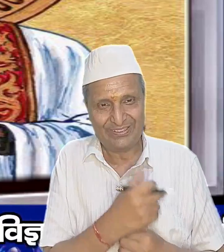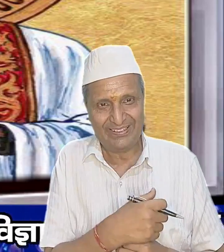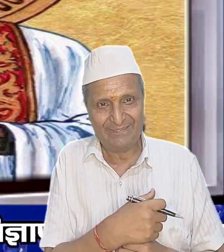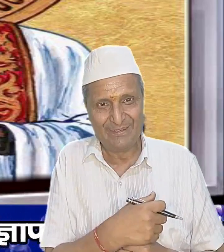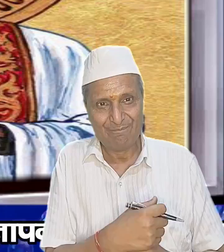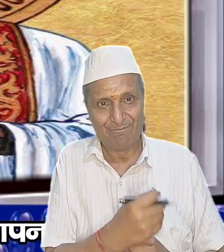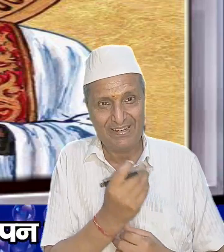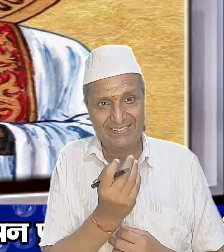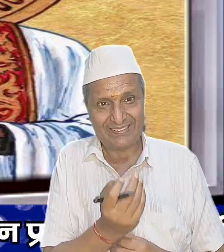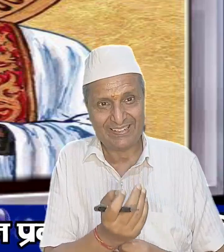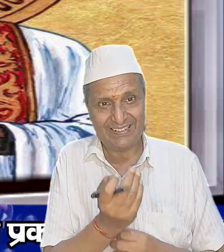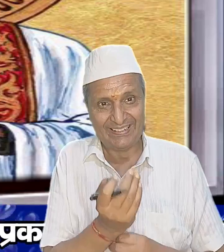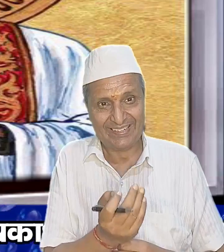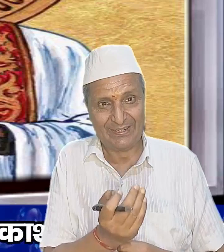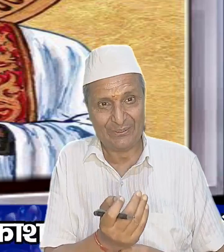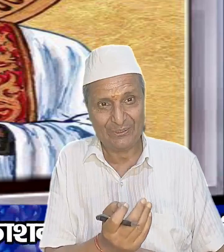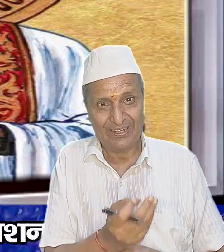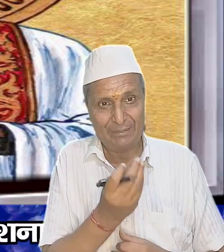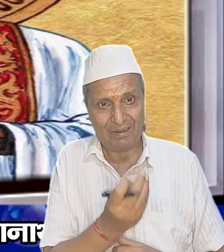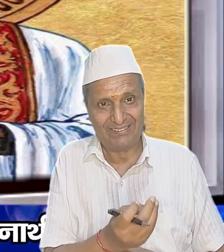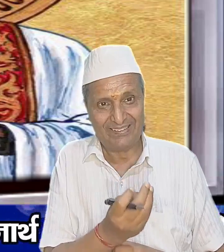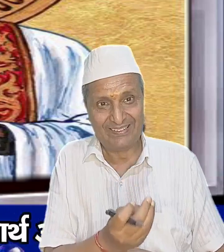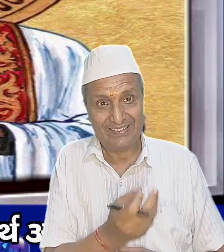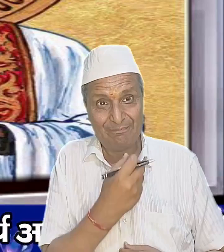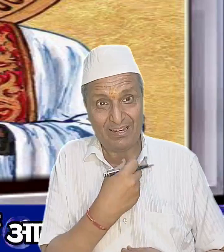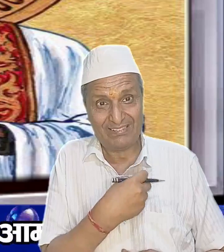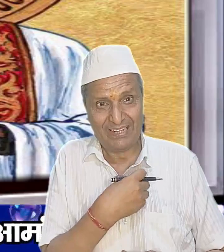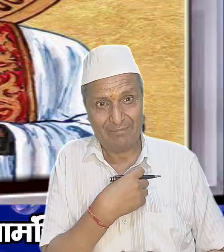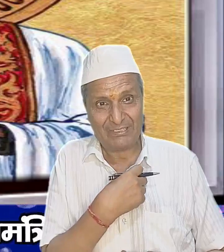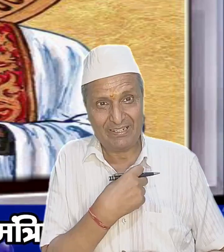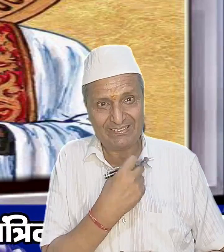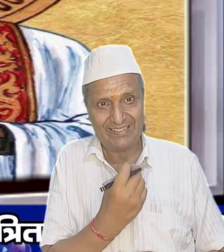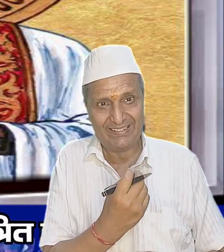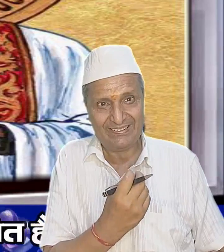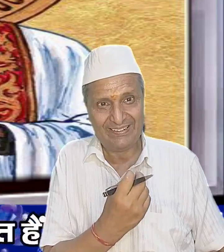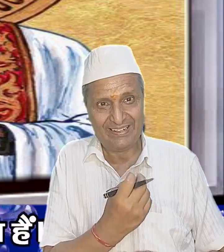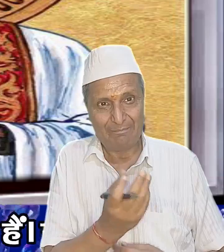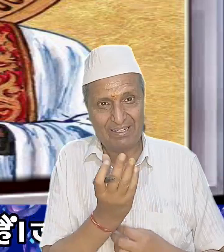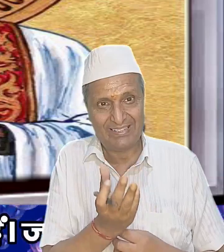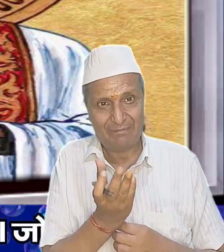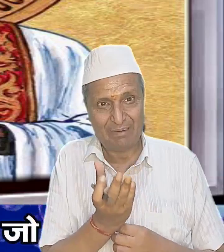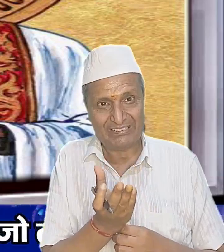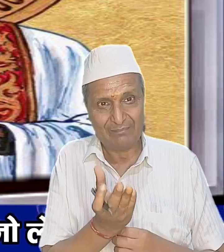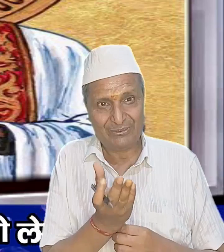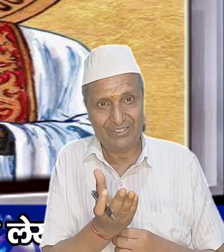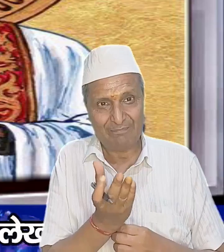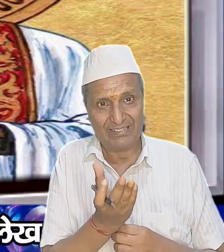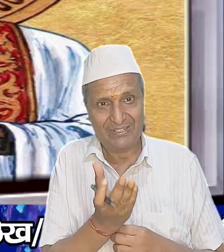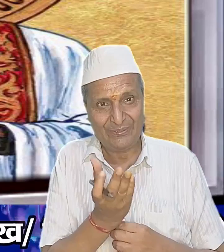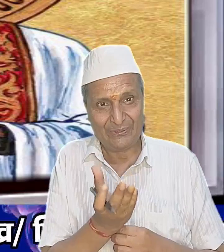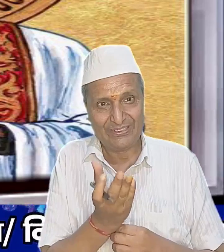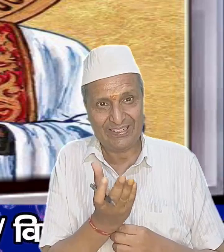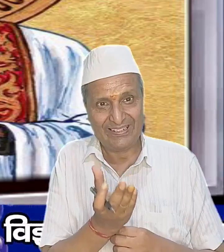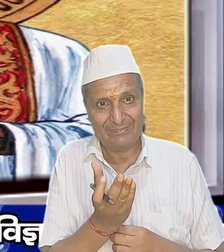को तैयार नहीं हुए। तो जो जो जैन बदलने को तैयार नहीं हुए, उनको रात रात को उठाया गया। गोवा के अलग अलग बंदरगाहों